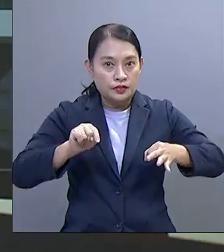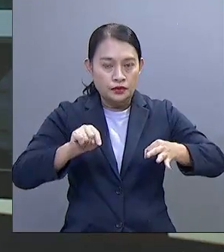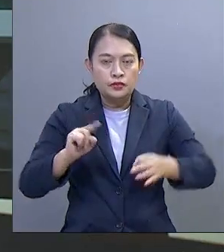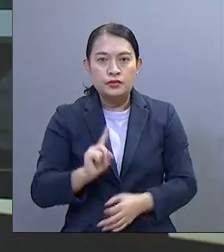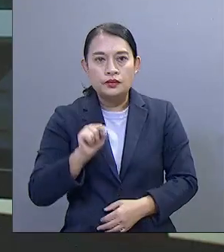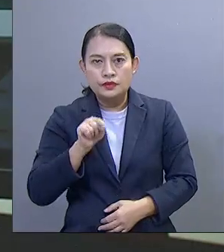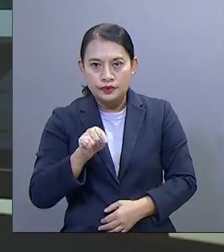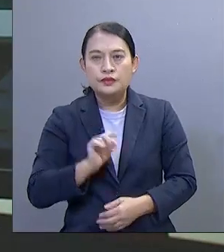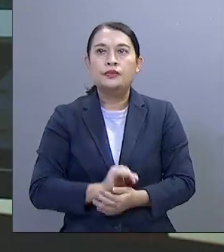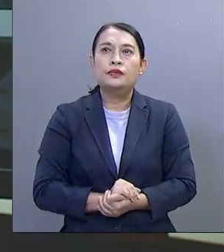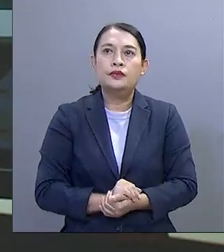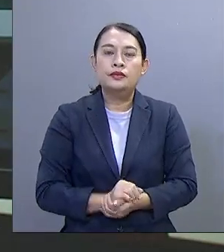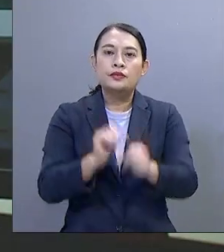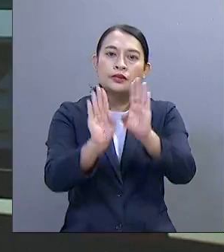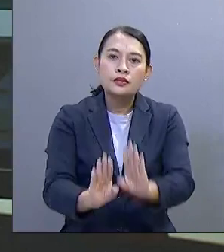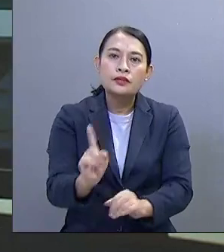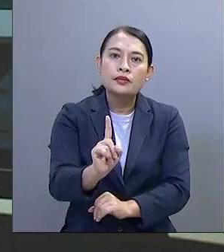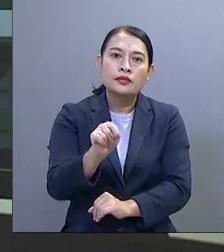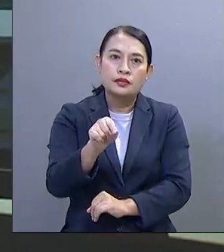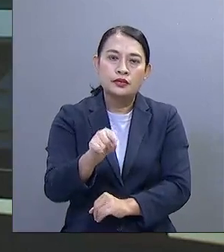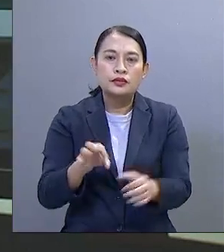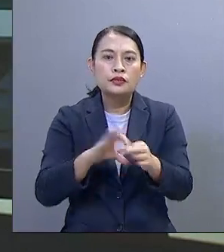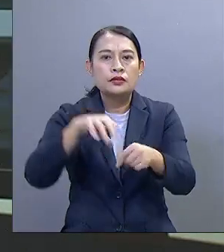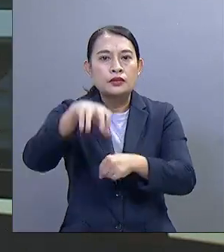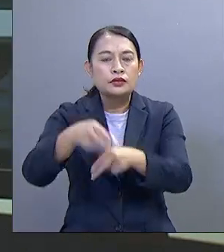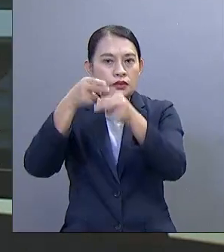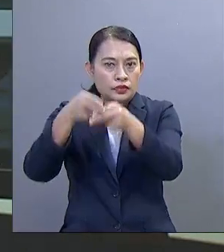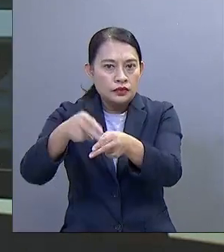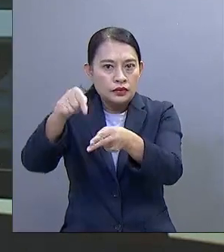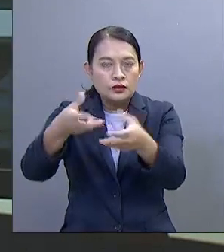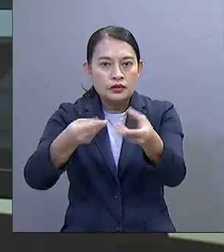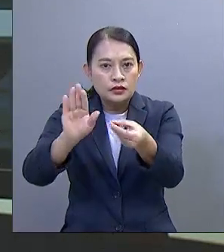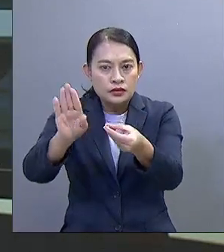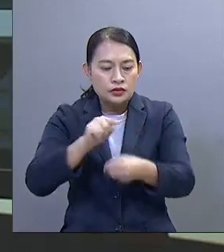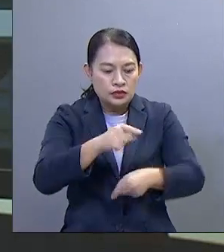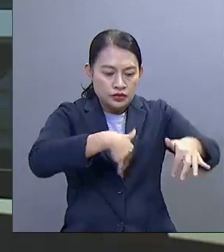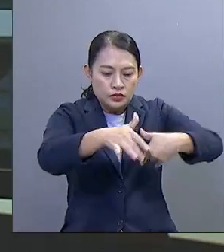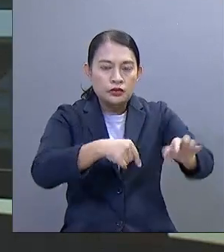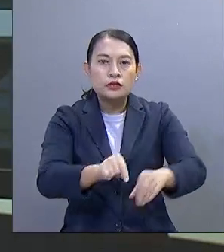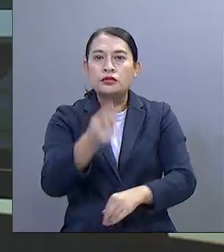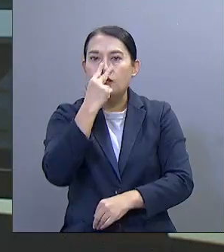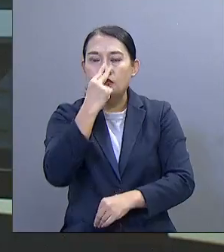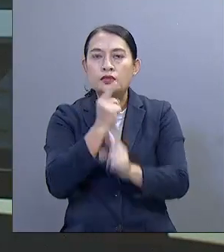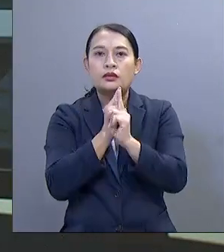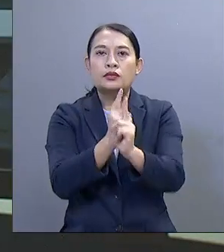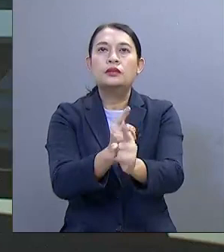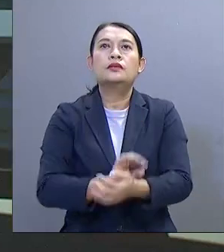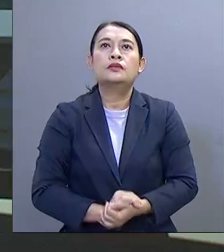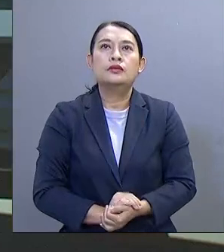์จะเป็อยไรที่จะเปของเอกชนหรอที่สาถนะ ต้ตดตามขอยใล้ชิดอ